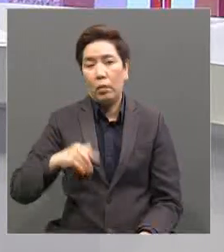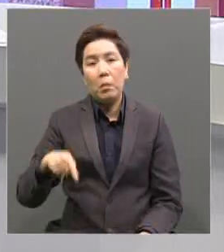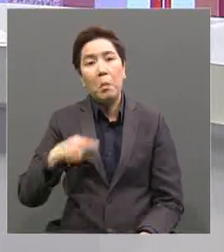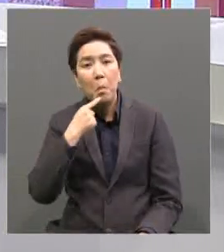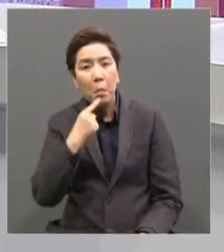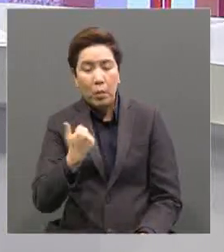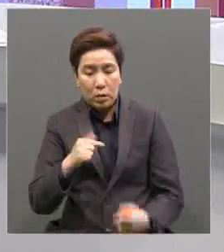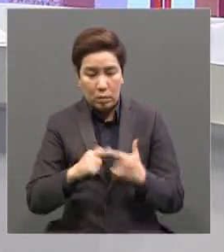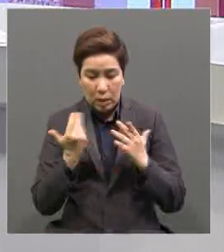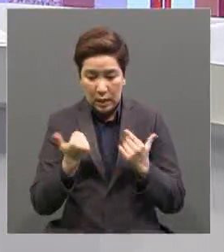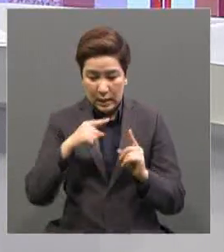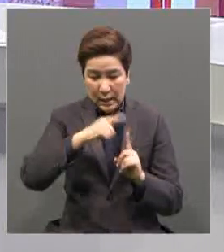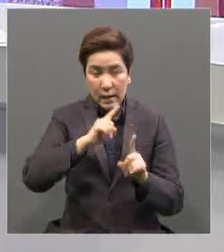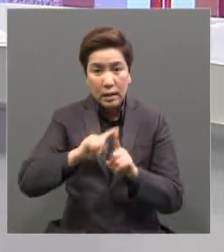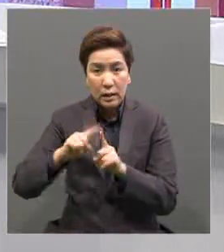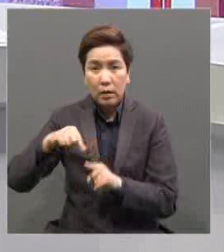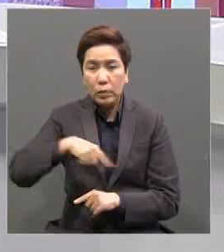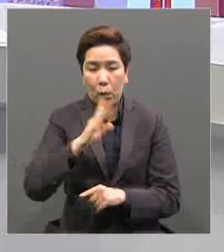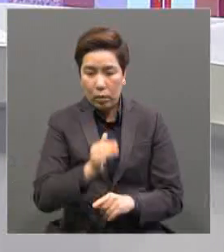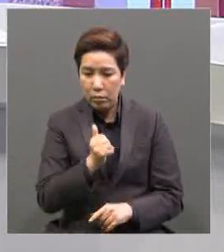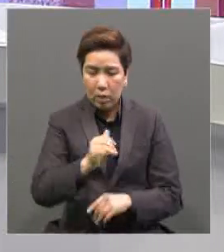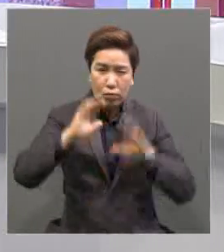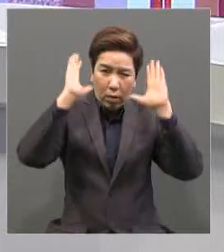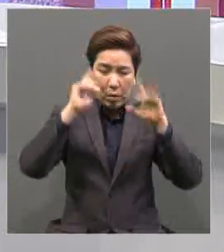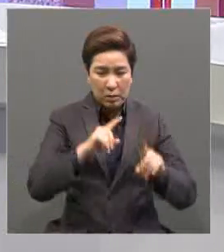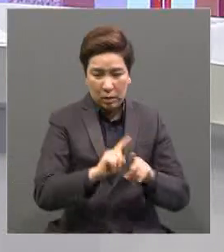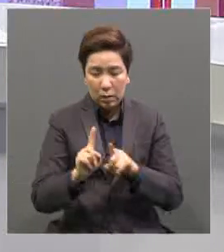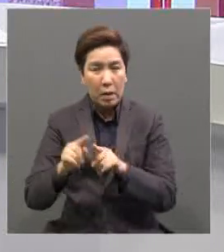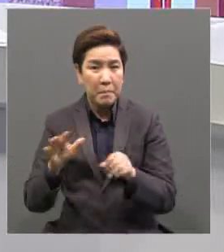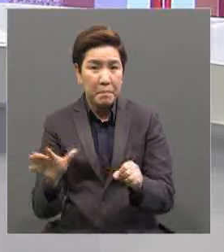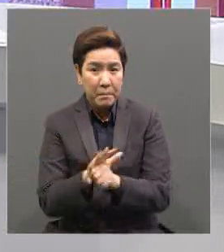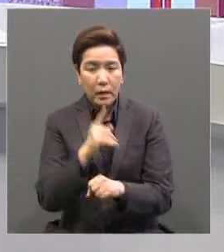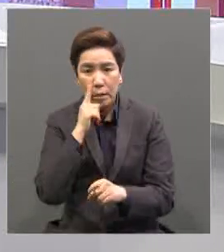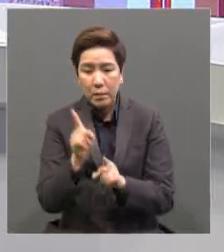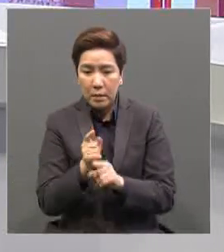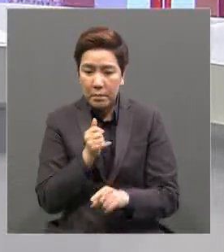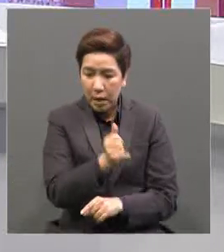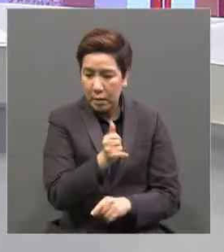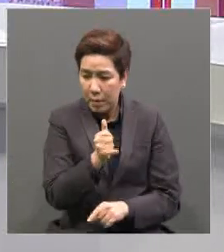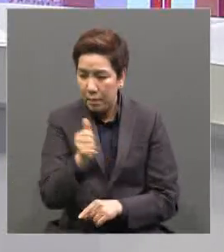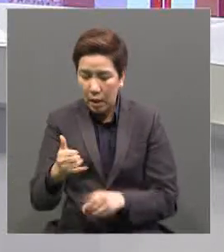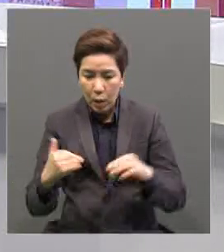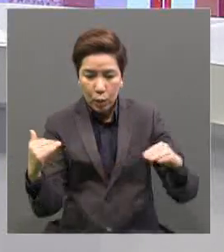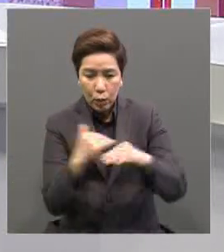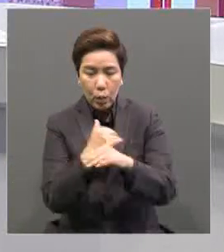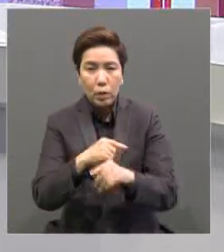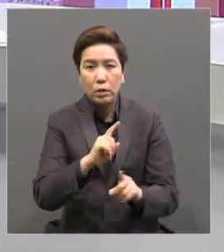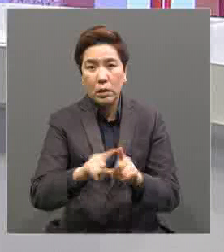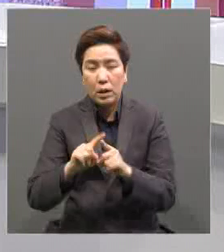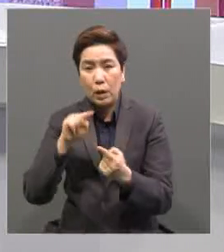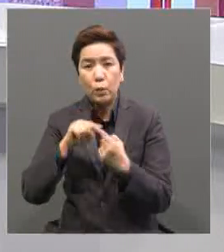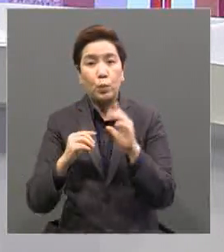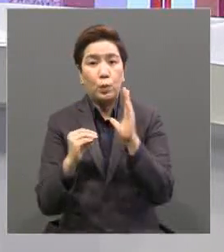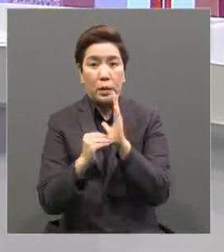อกไงว่าหลายพื้นที่เนี่ยนะก็ลงพื้นที่กันไปเพื่อที่จะไปหาเสียงตามถนนเส้นทางต่างๆโดยเฉพาะในพื้น